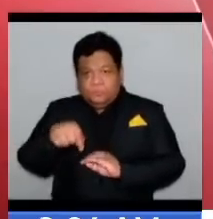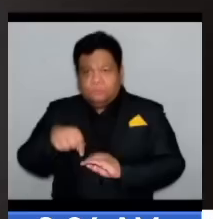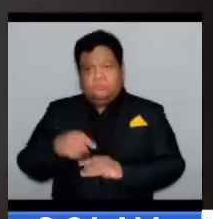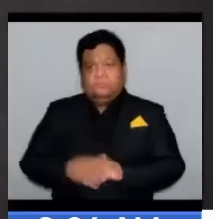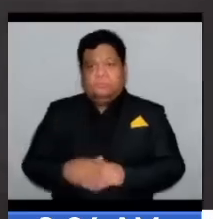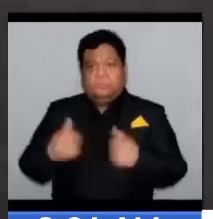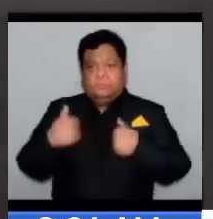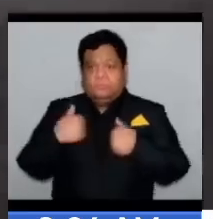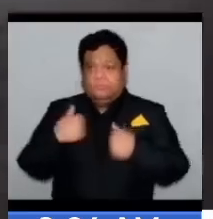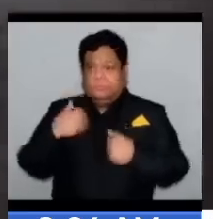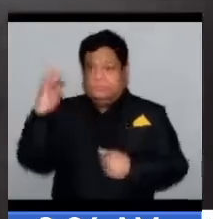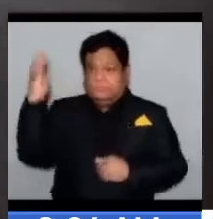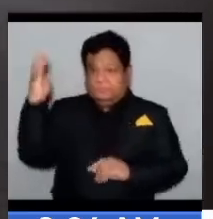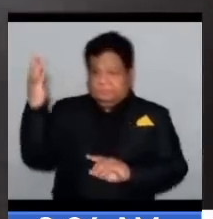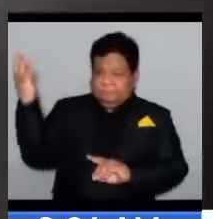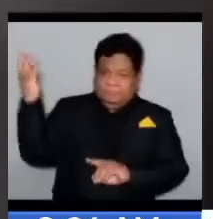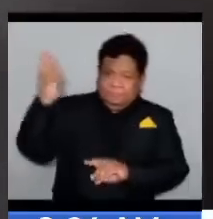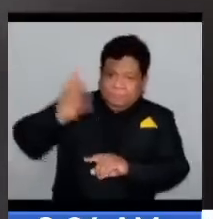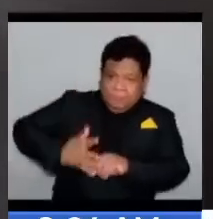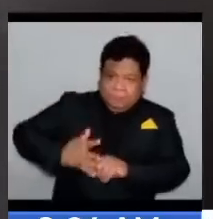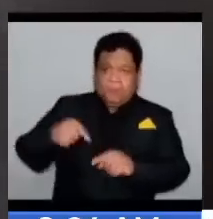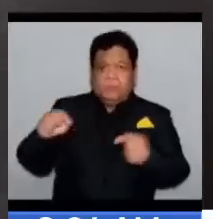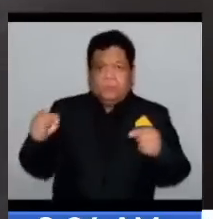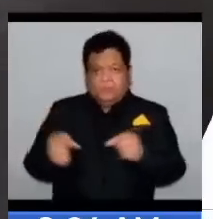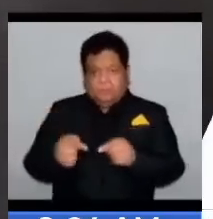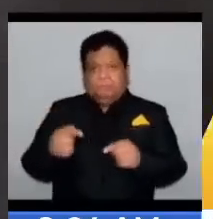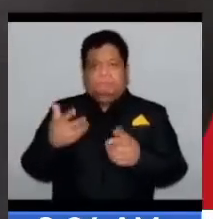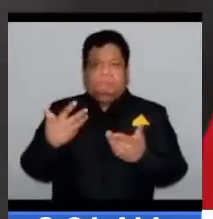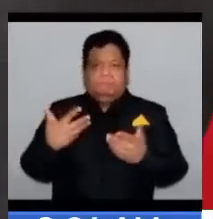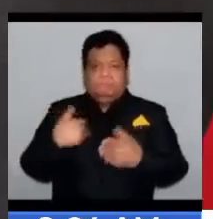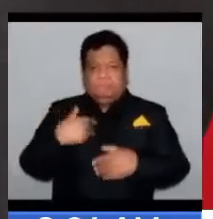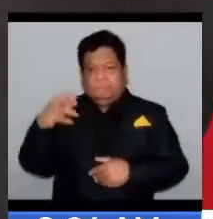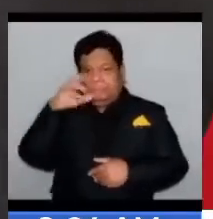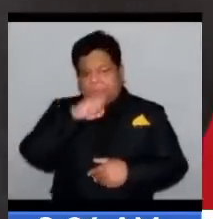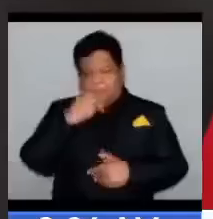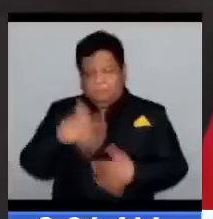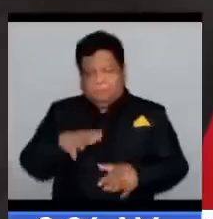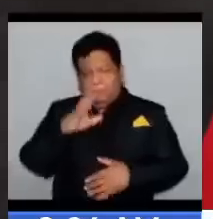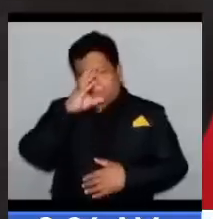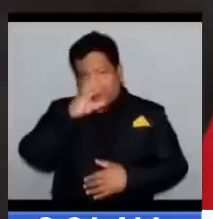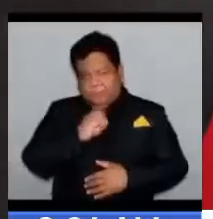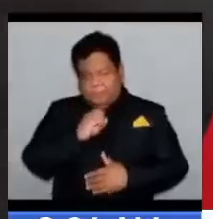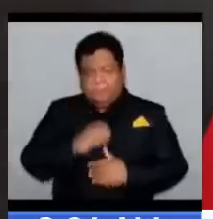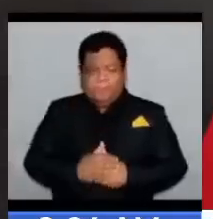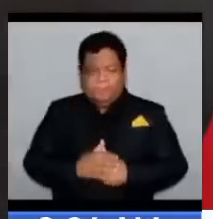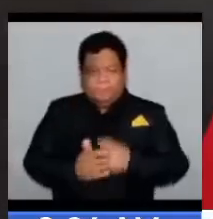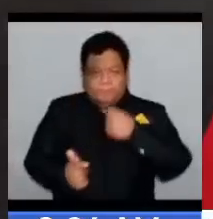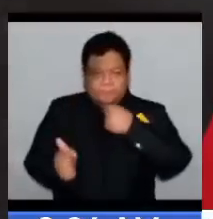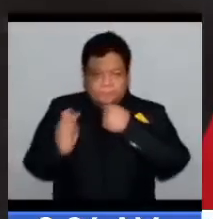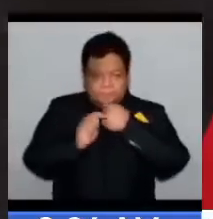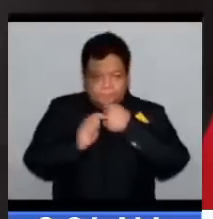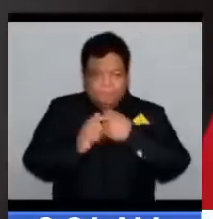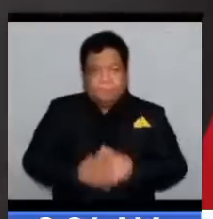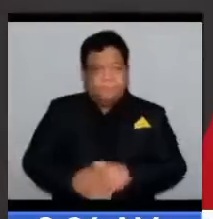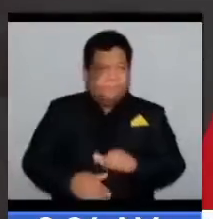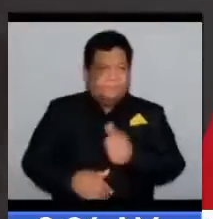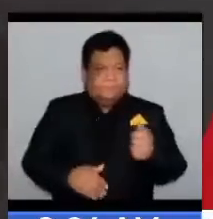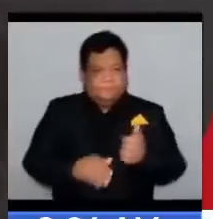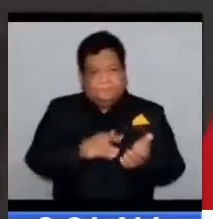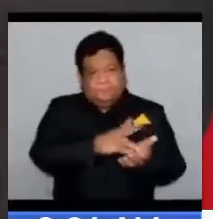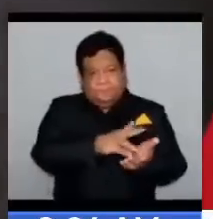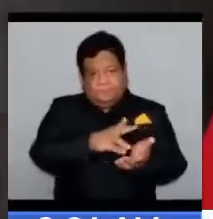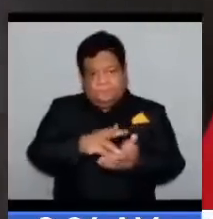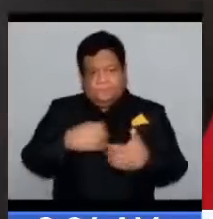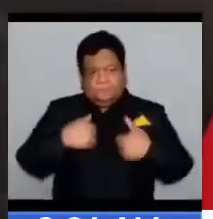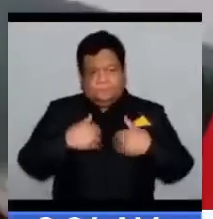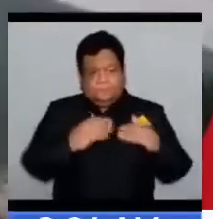dahil Nasa 16 na bahay din sa barangay Zone 1, 2, 4 at Coronon ang napinsala, kabilang ang isang